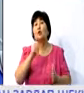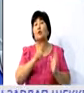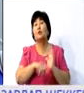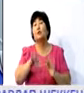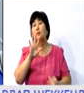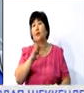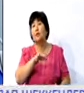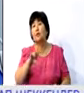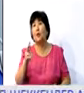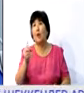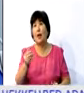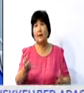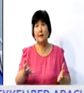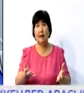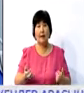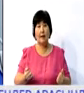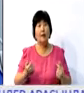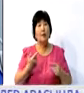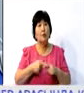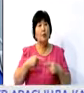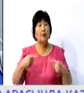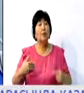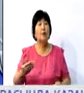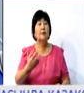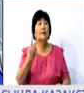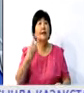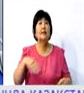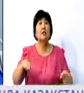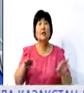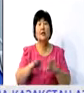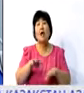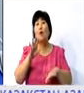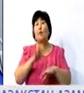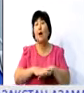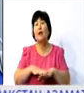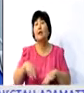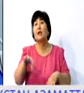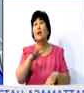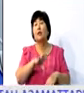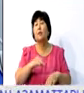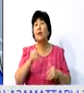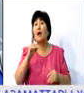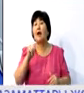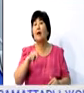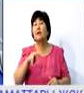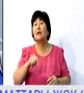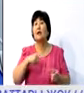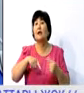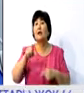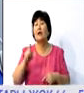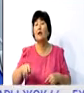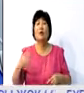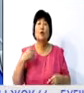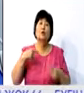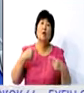миллион теңге қаражат алынған. Бұдан бөлек бізде екінші деңгейлік банкілерде барлық банкілер, то есть Қазалының кәсіпкерлері Қызылорда